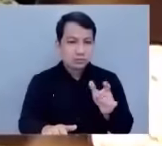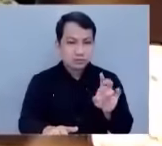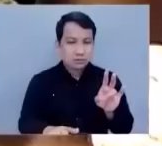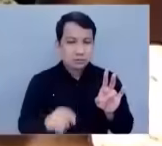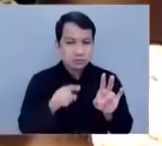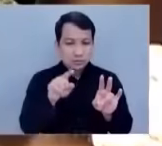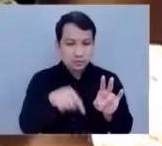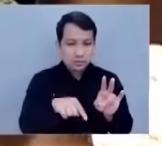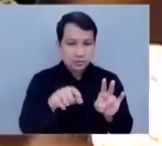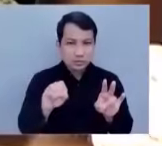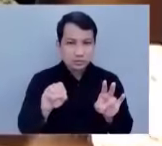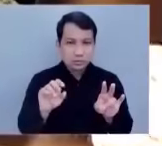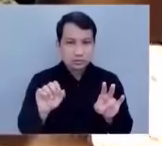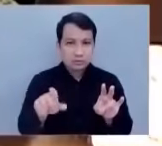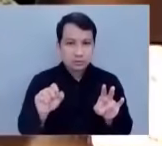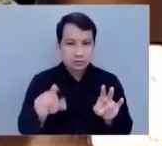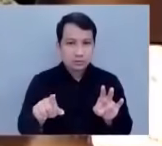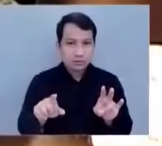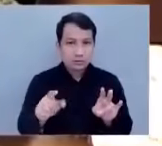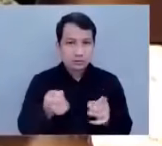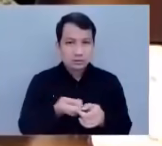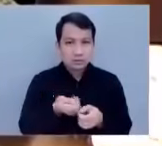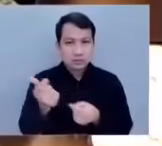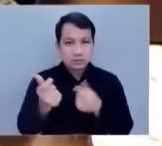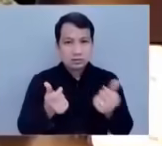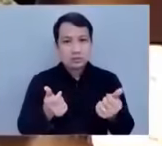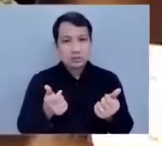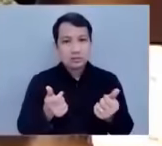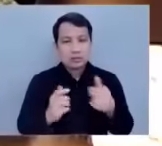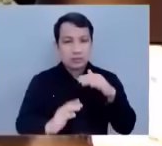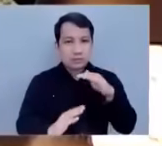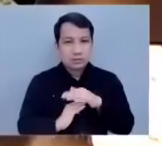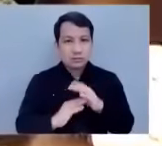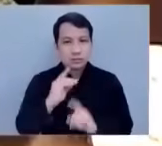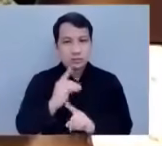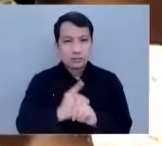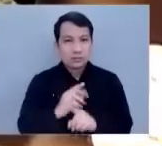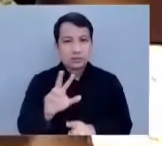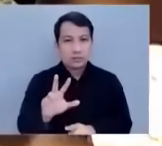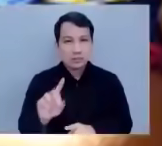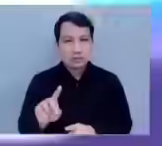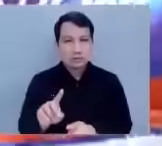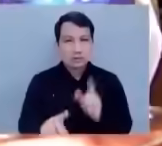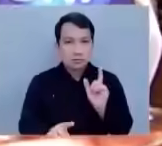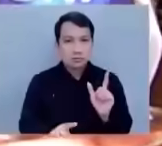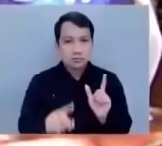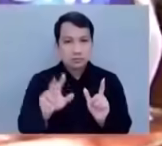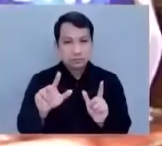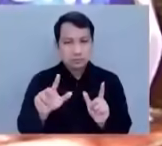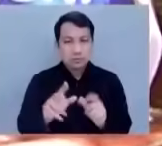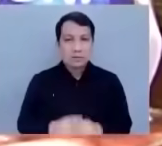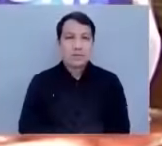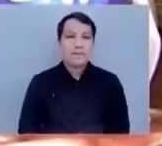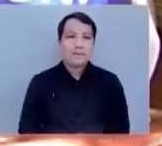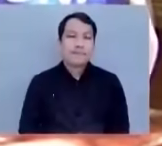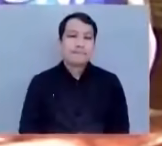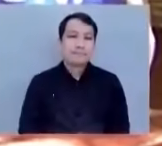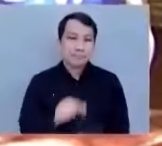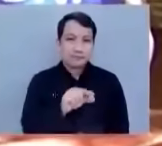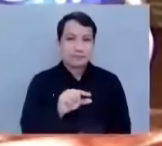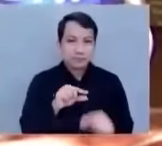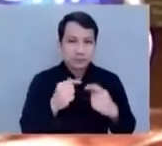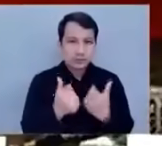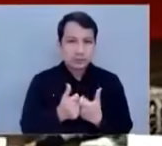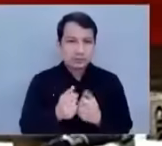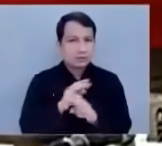2017-011 at yung pagtanggal ng deadline ng December 31 ng 2023. Gate pa ng grupo, di sila